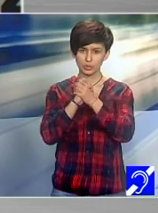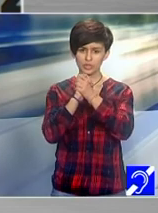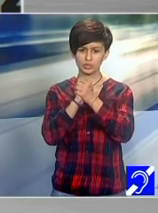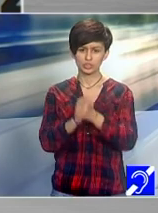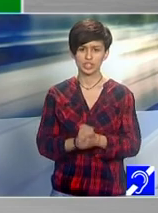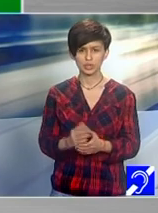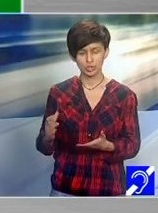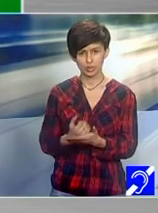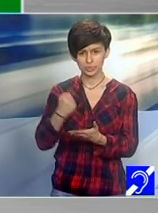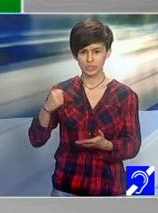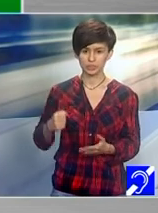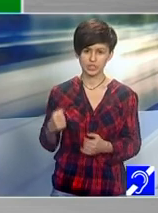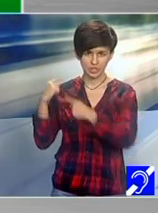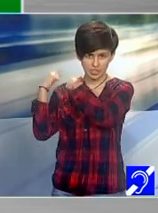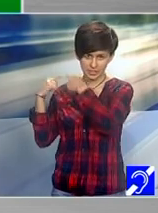noastră. Și domnul profesor,